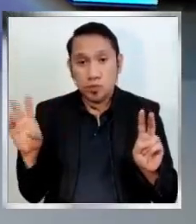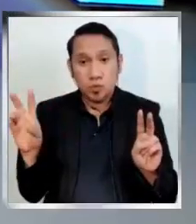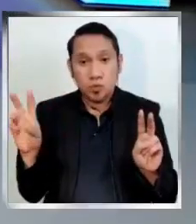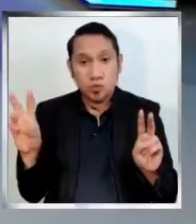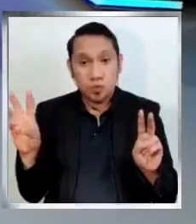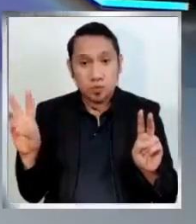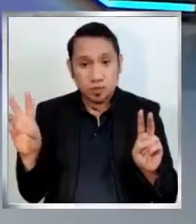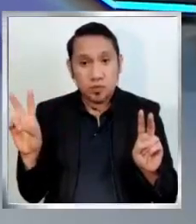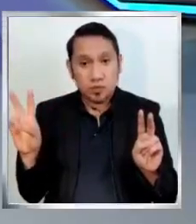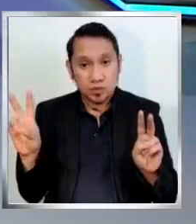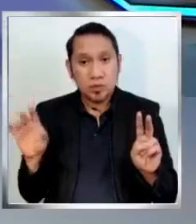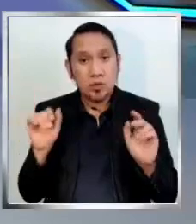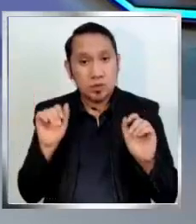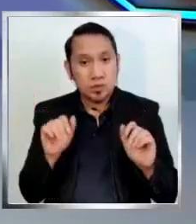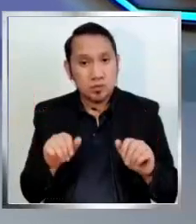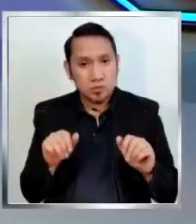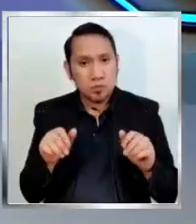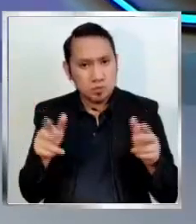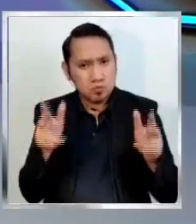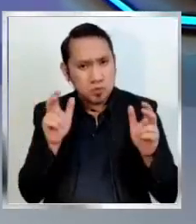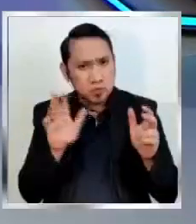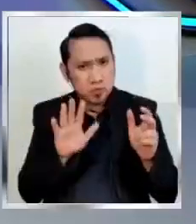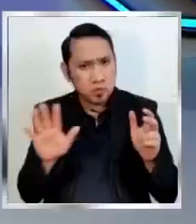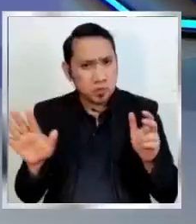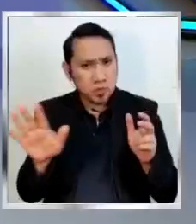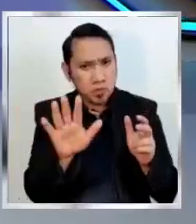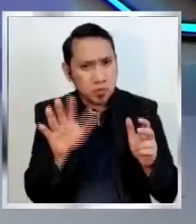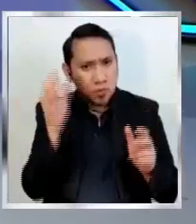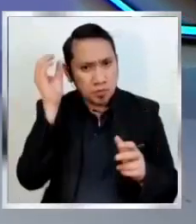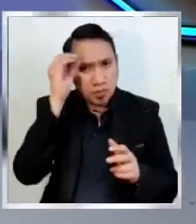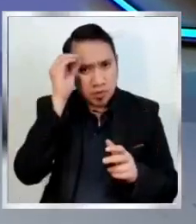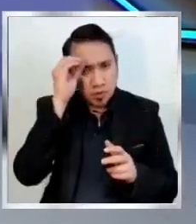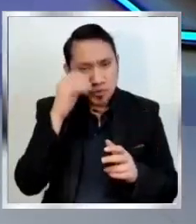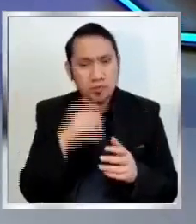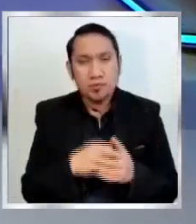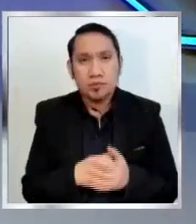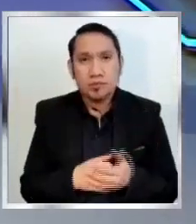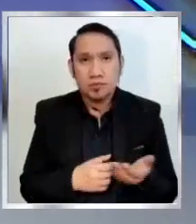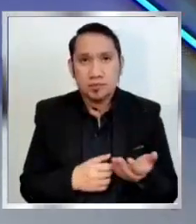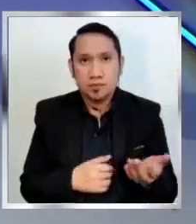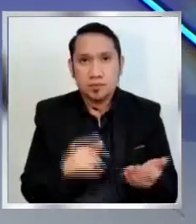pwede mo rin iparinig ang boses mo sa social media accounts ng 24 oras.